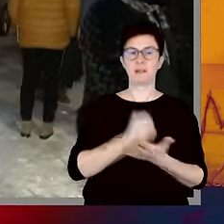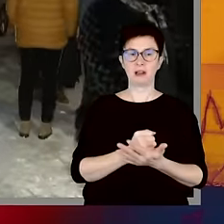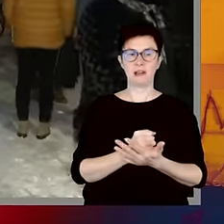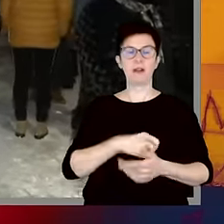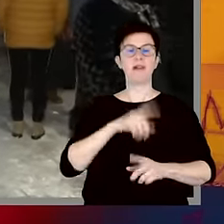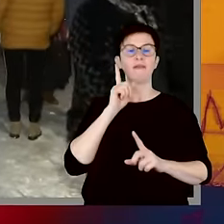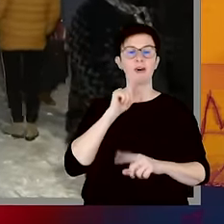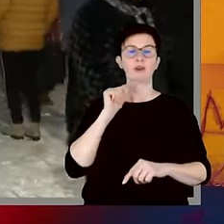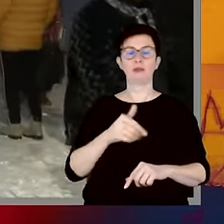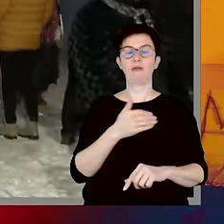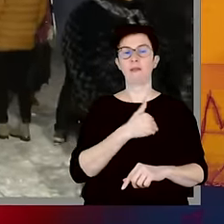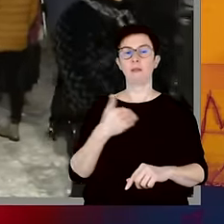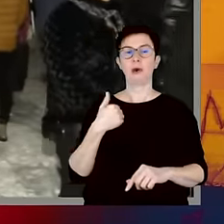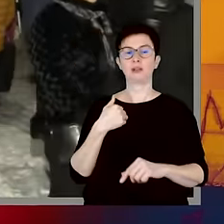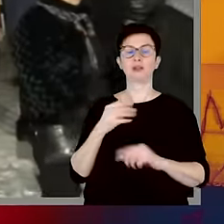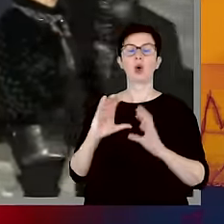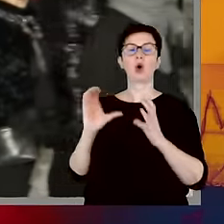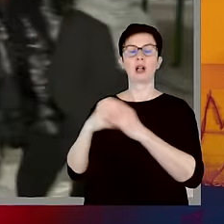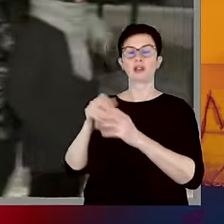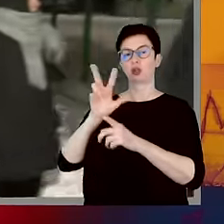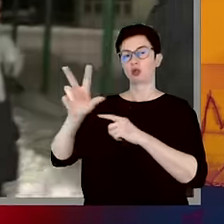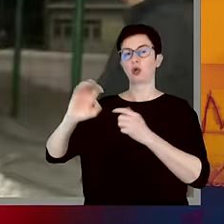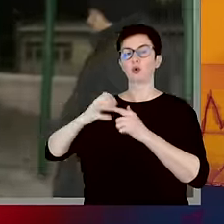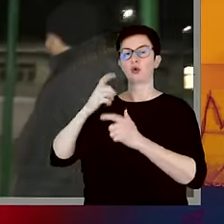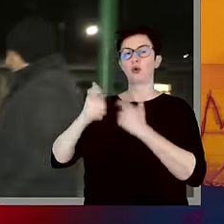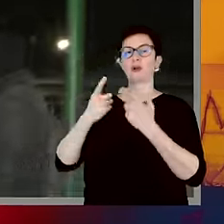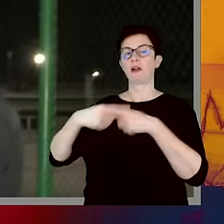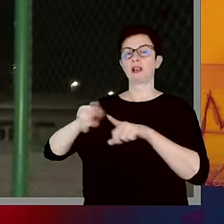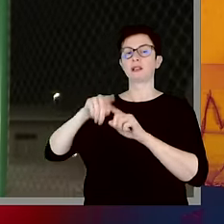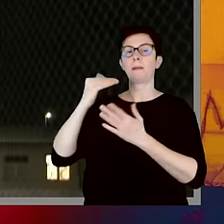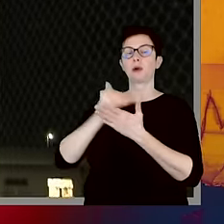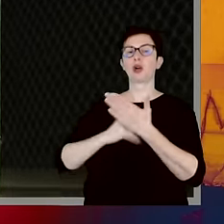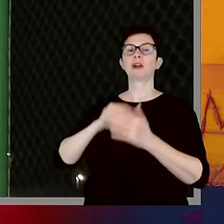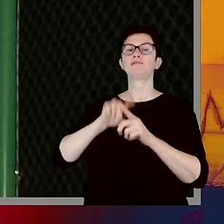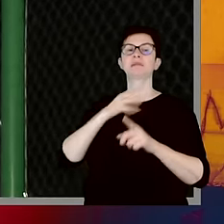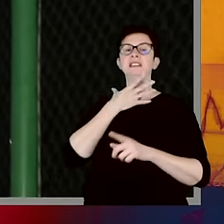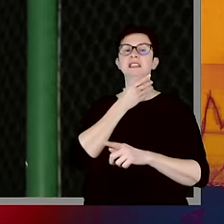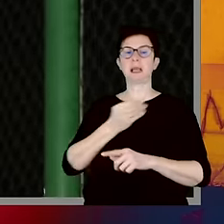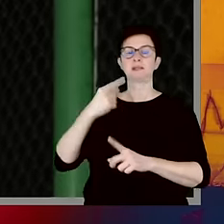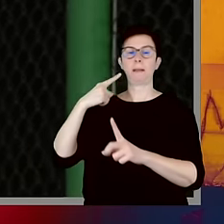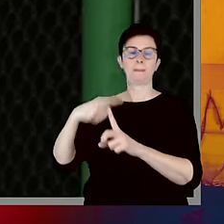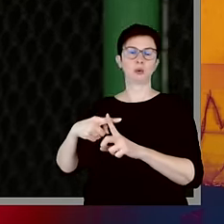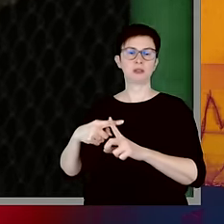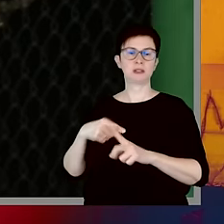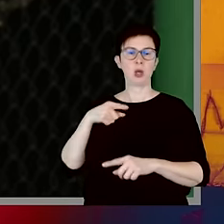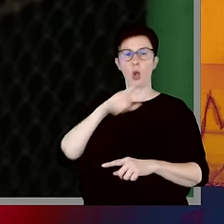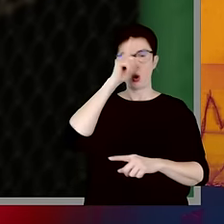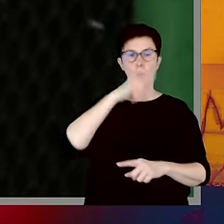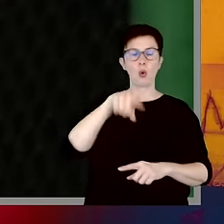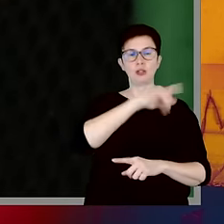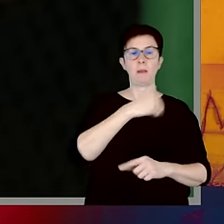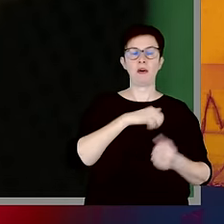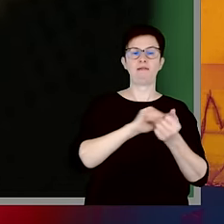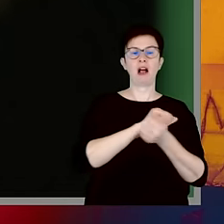koalicja 13 grudnia realizuje program Zemsta Plus. Tych ludzi, którzy walczyli z korupcją